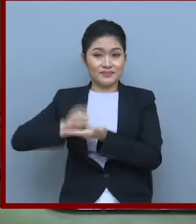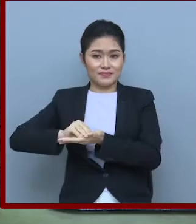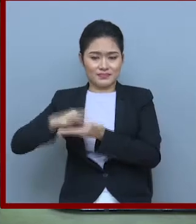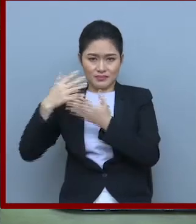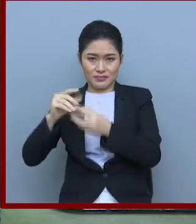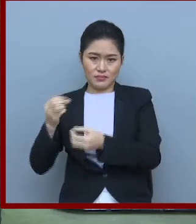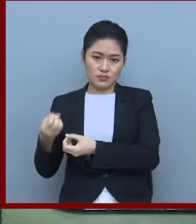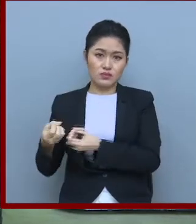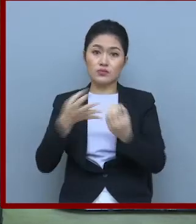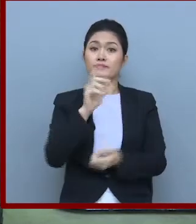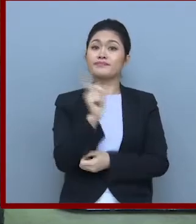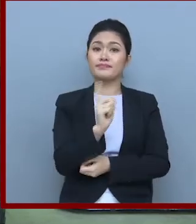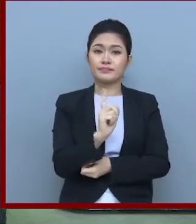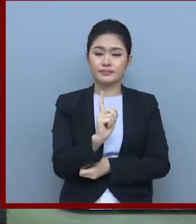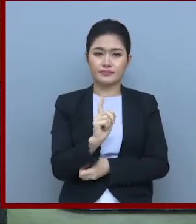ข้อมูลขึ้นไปบน